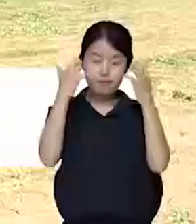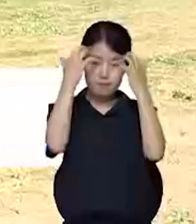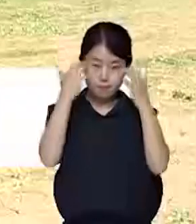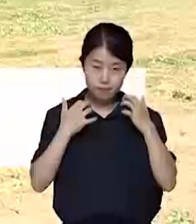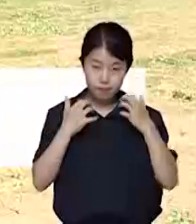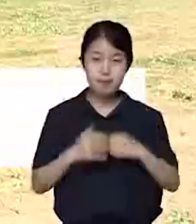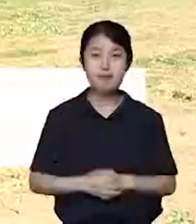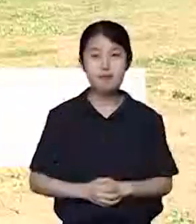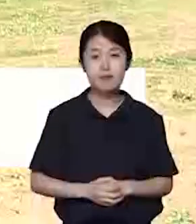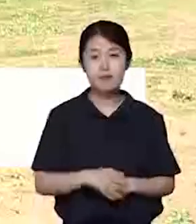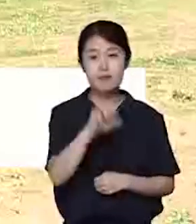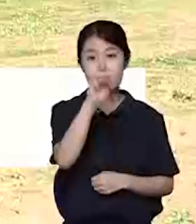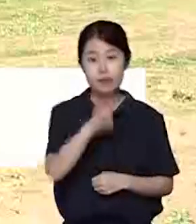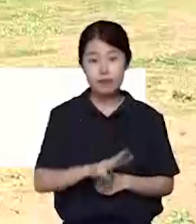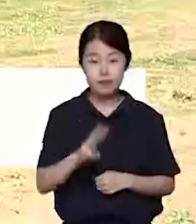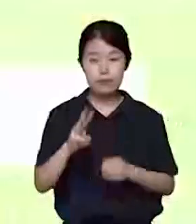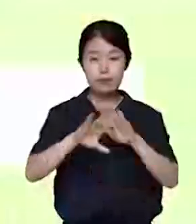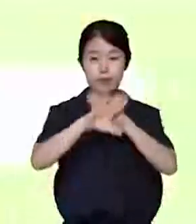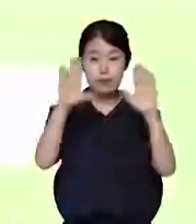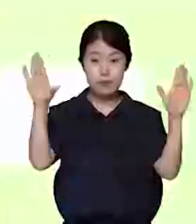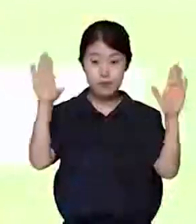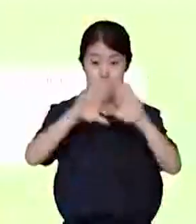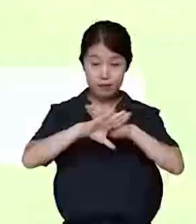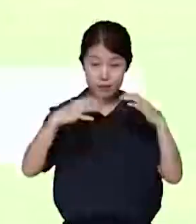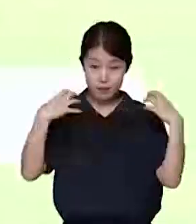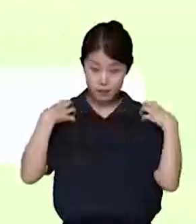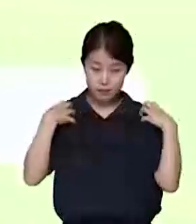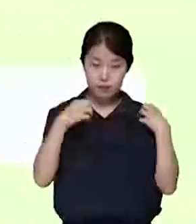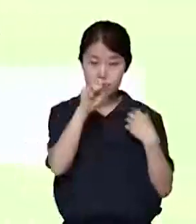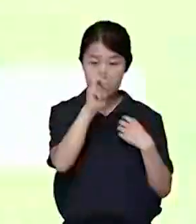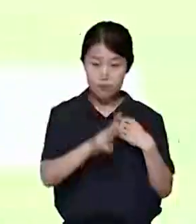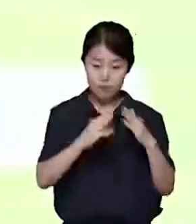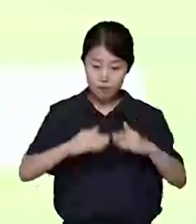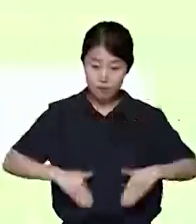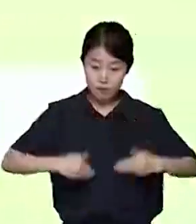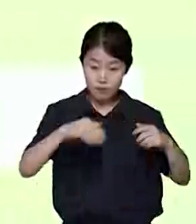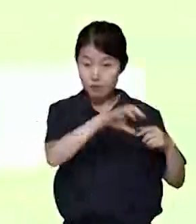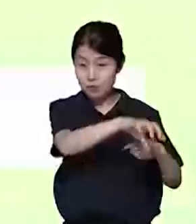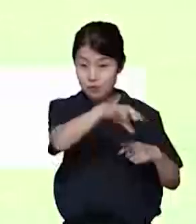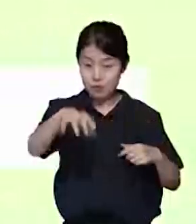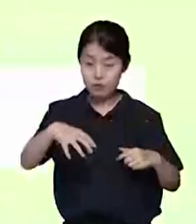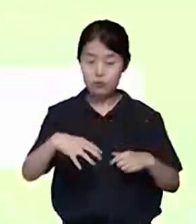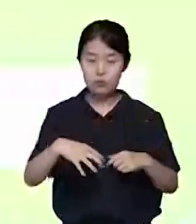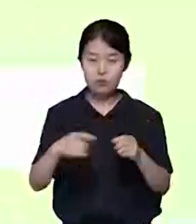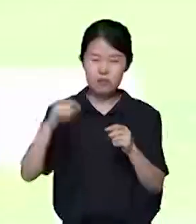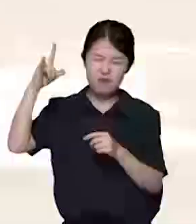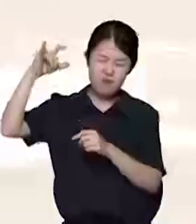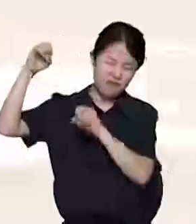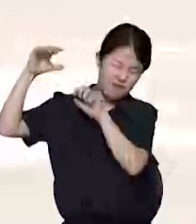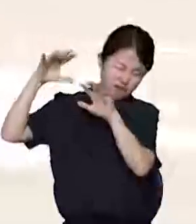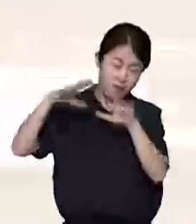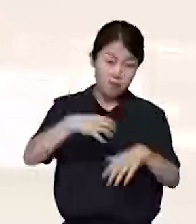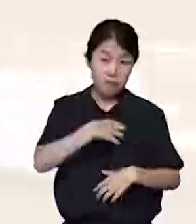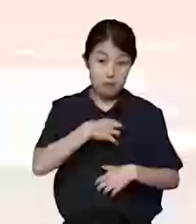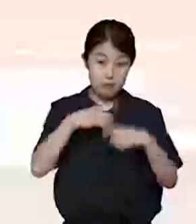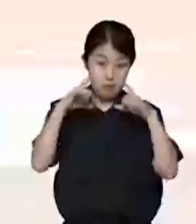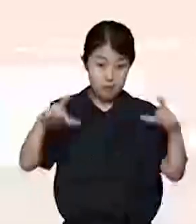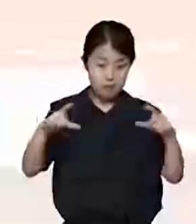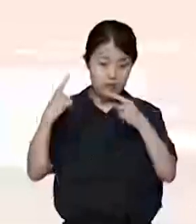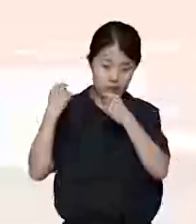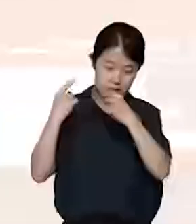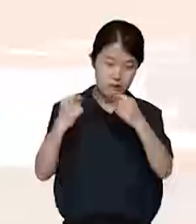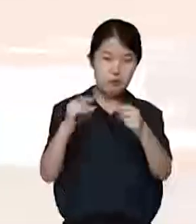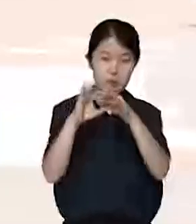덥겠습니다. 광주지방기상청은 현재 광주 전남 전 지역에 내려진 폭염경보가 당분간 유지될 걸로 전망하고